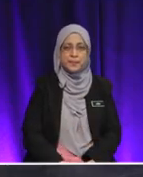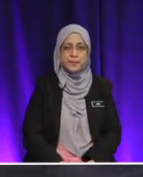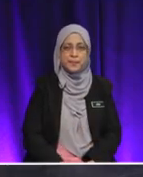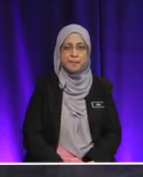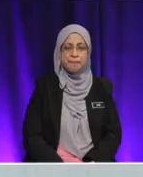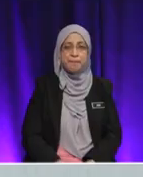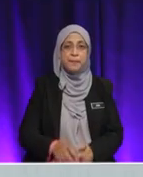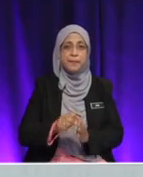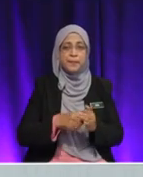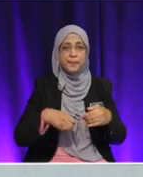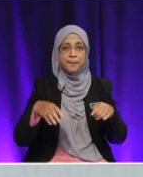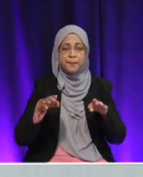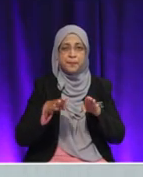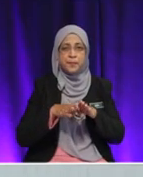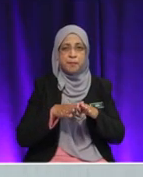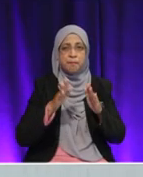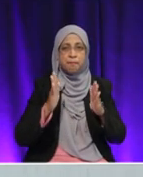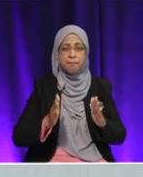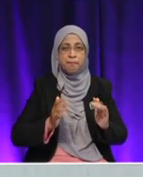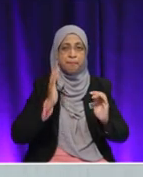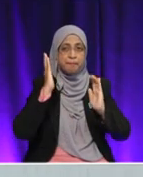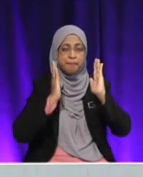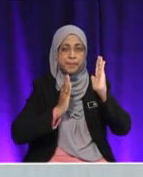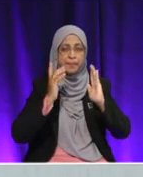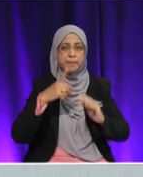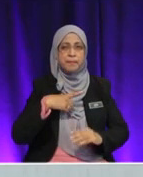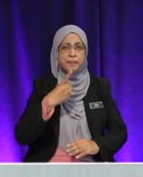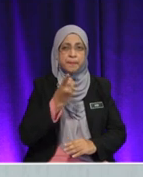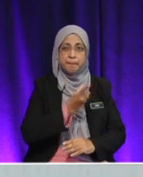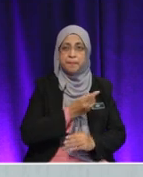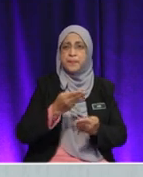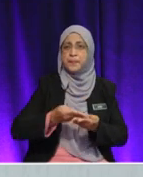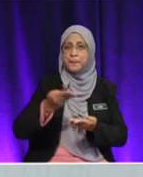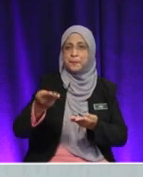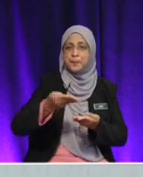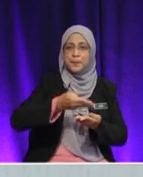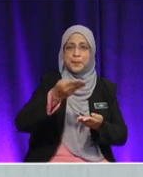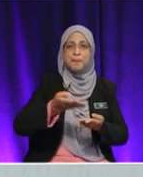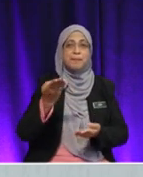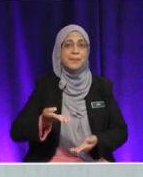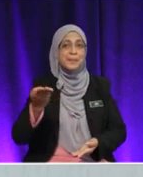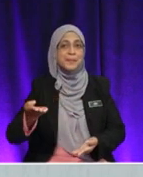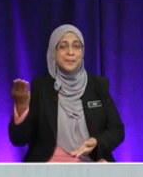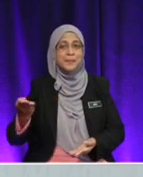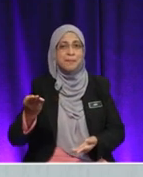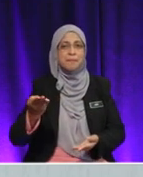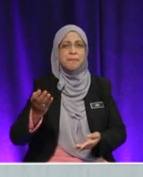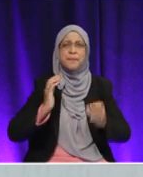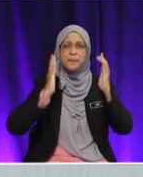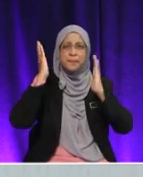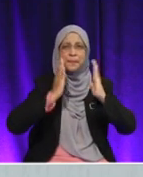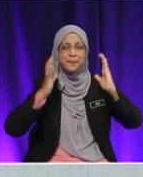sebagai rakyat kita boleh membeli barang pota Malaysia Iya membeli barang buatan